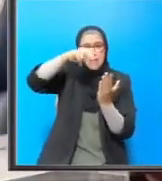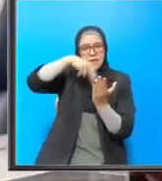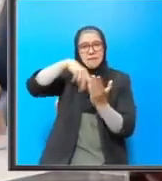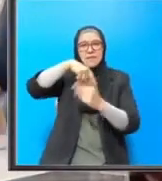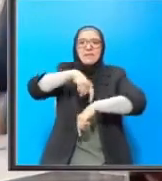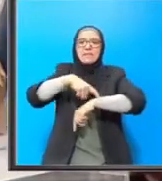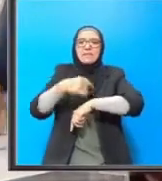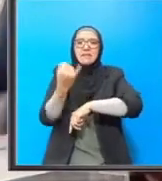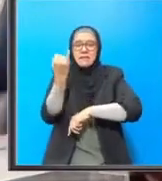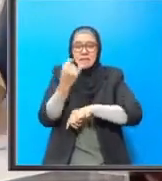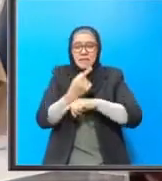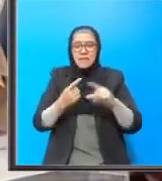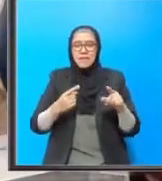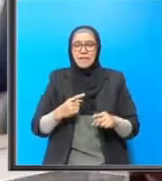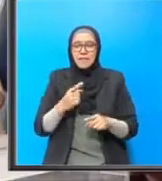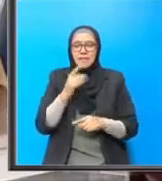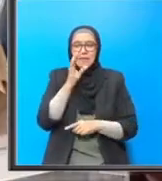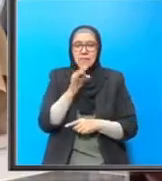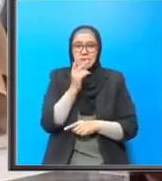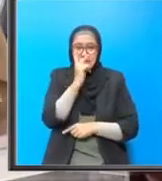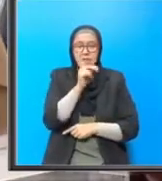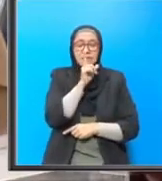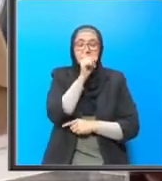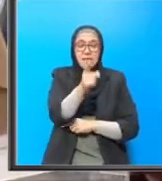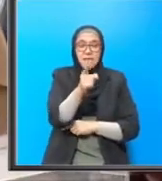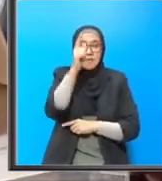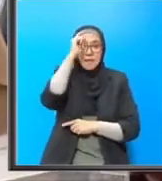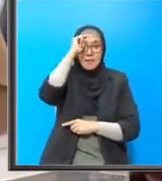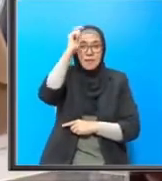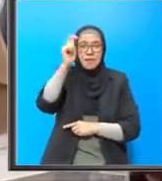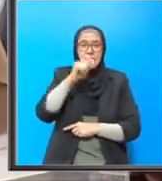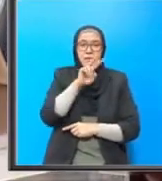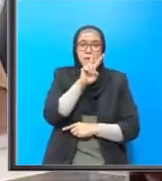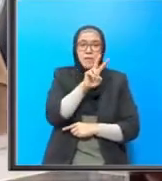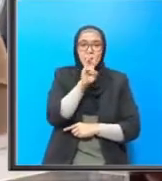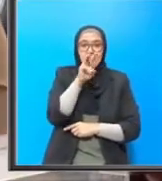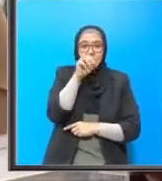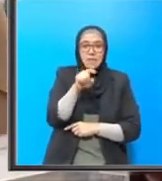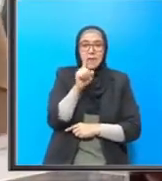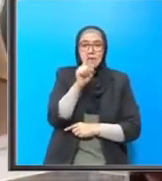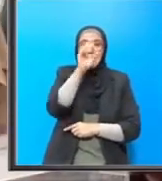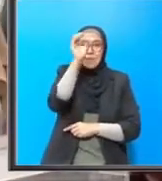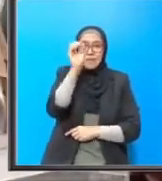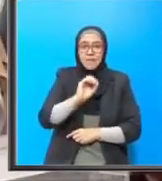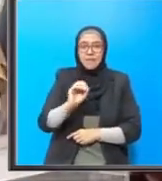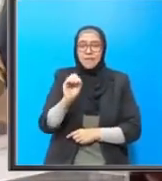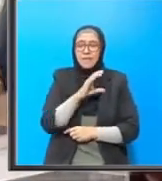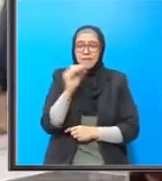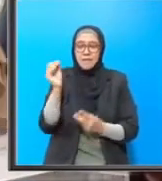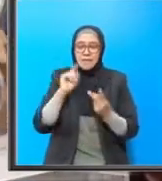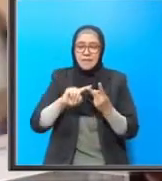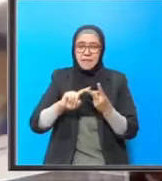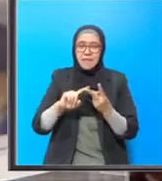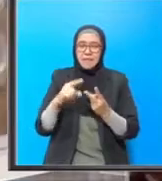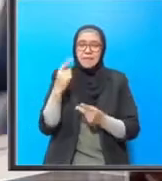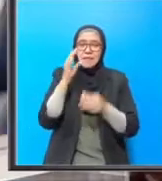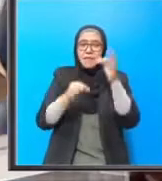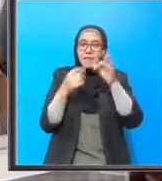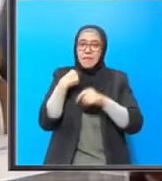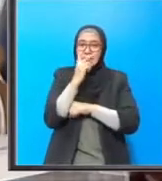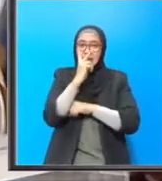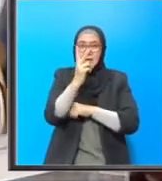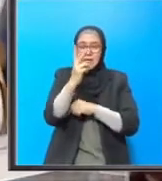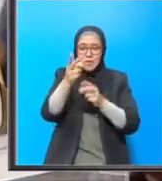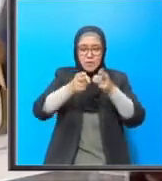mencegah THT memang aclak Terengganu mencapai 25 program 100 ya Dan kalau kita lihat dari segera